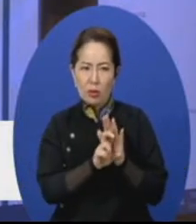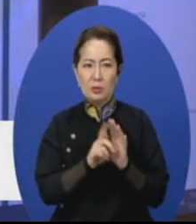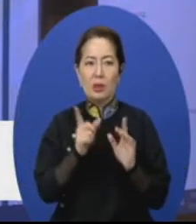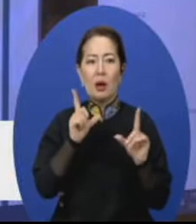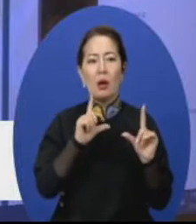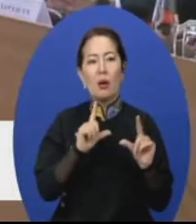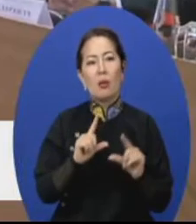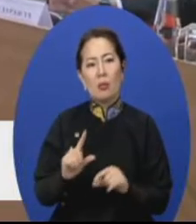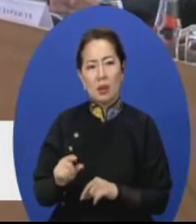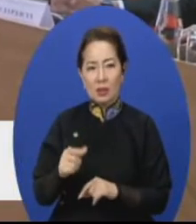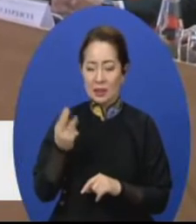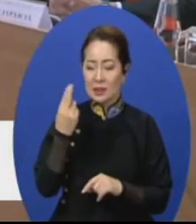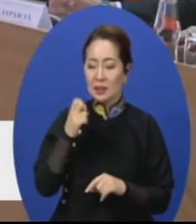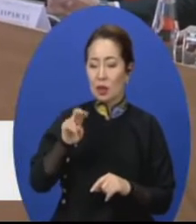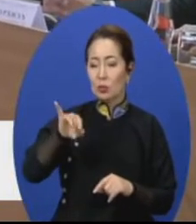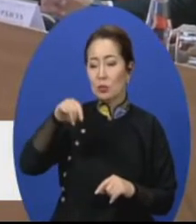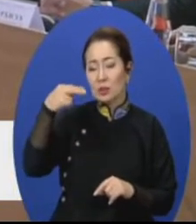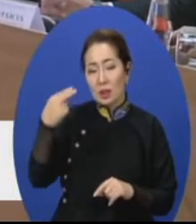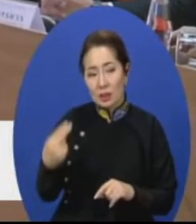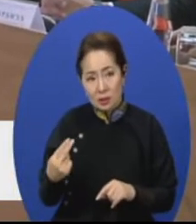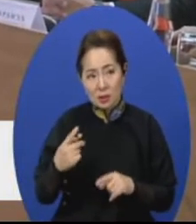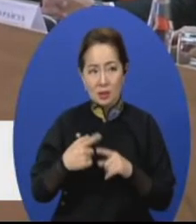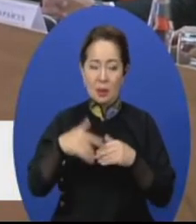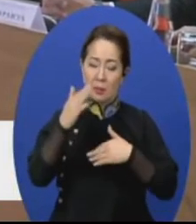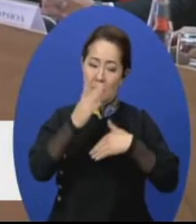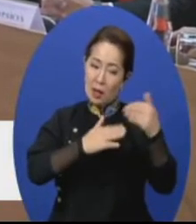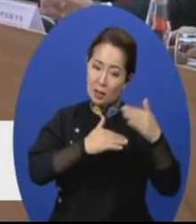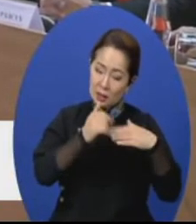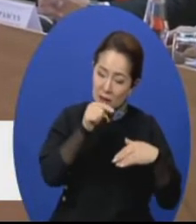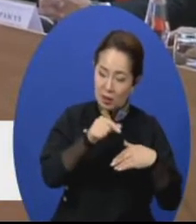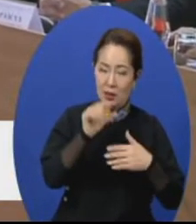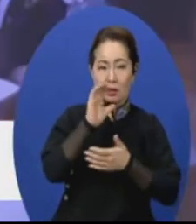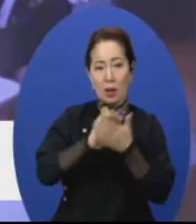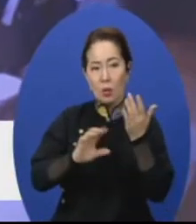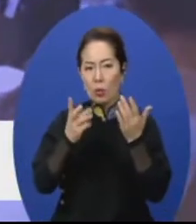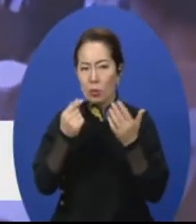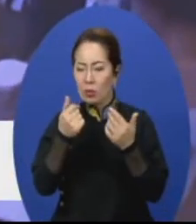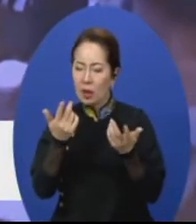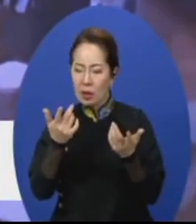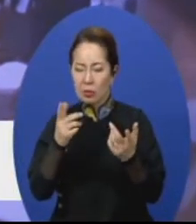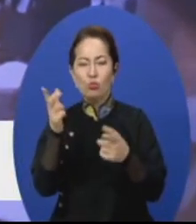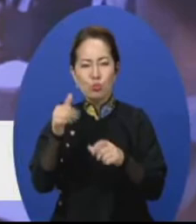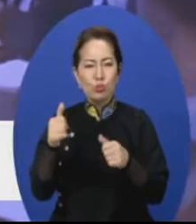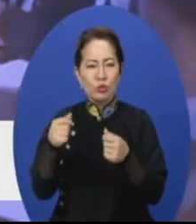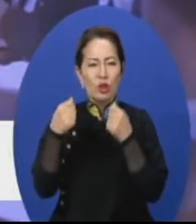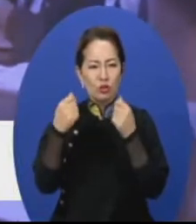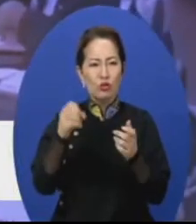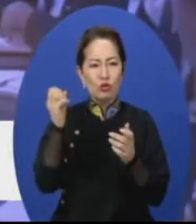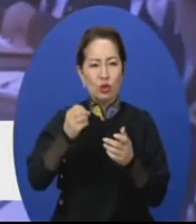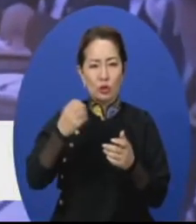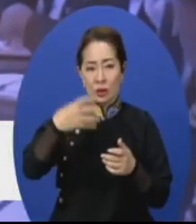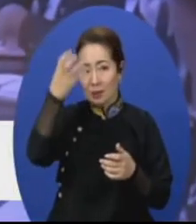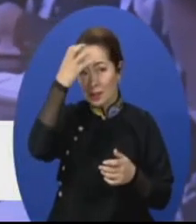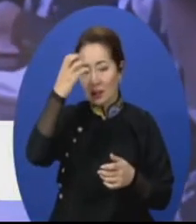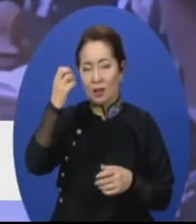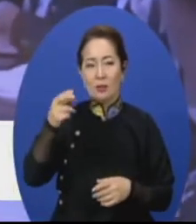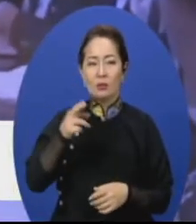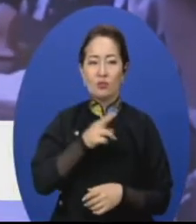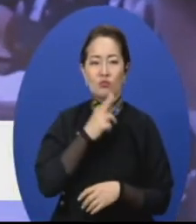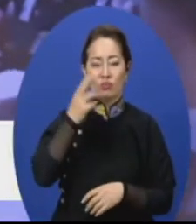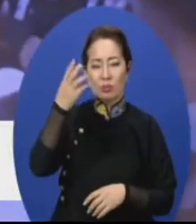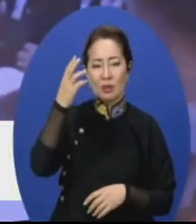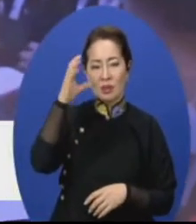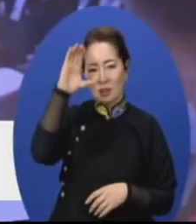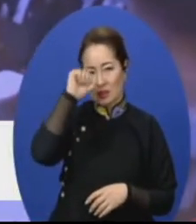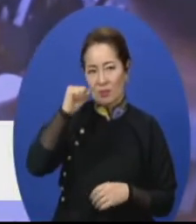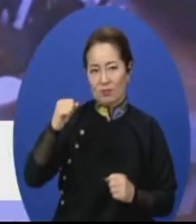юм аа. Дэд бүтэц барилга байгууллагын санхүүгийн хяналт шалгалтын эрхийг нь буцаан өгөх ёстой гэж засгийн газрын тэргүүний тухайд үзэж байгаа юм байна. Эрх